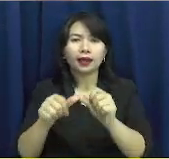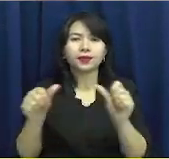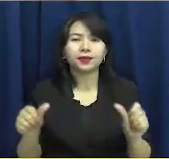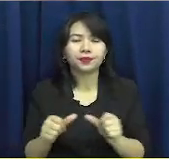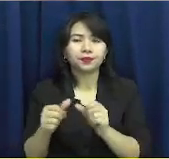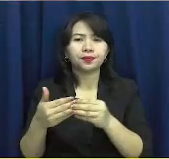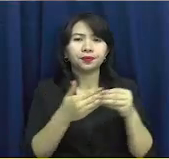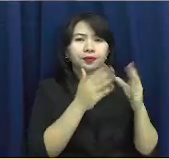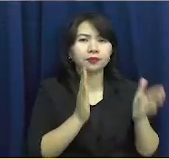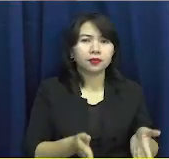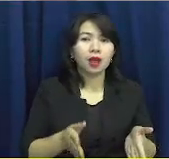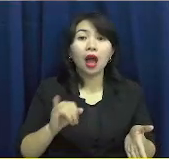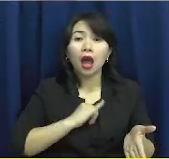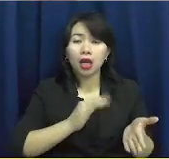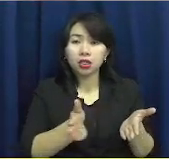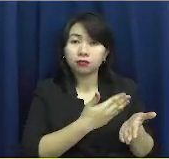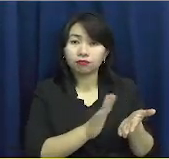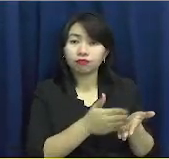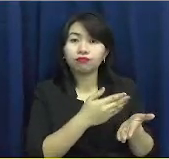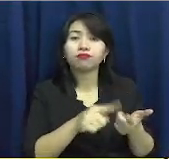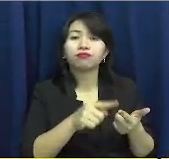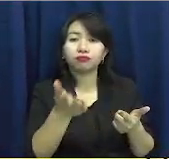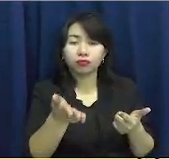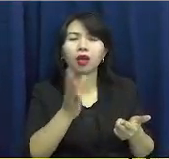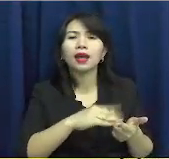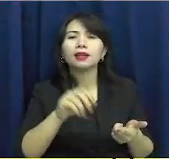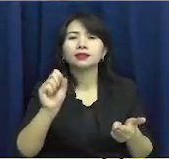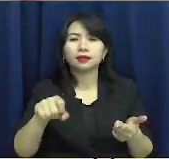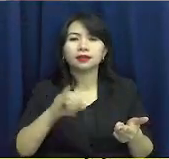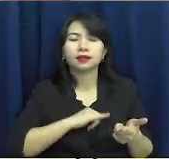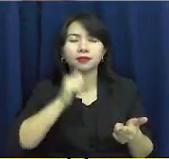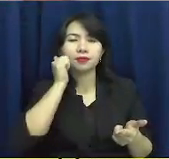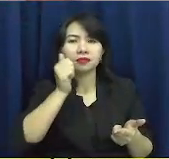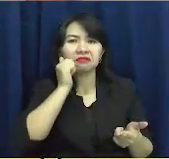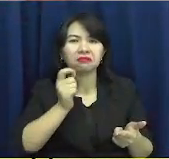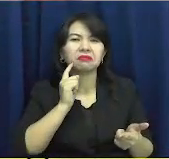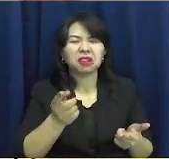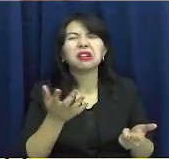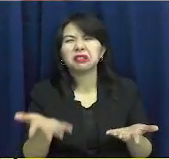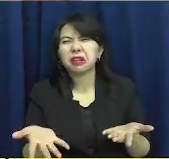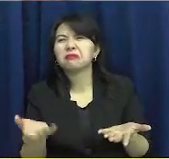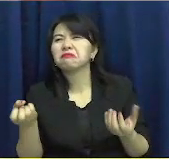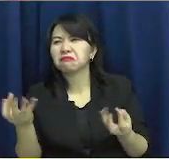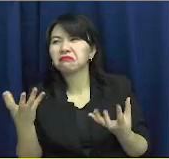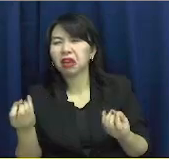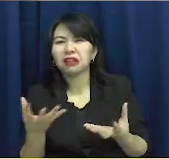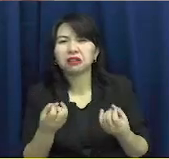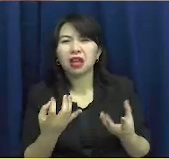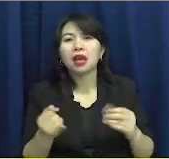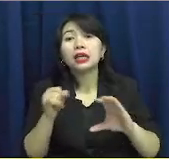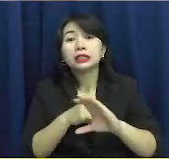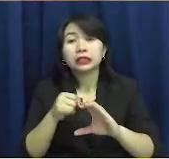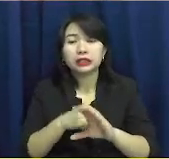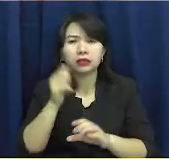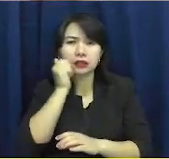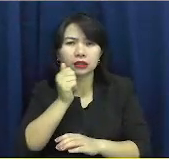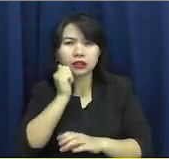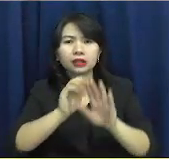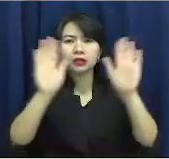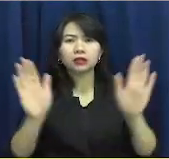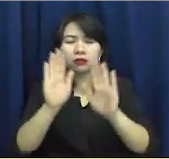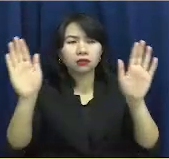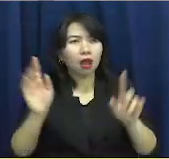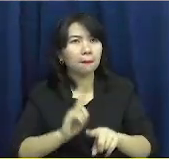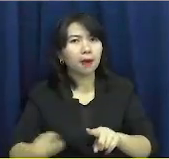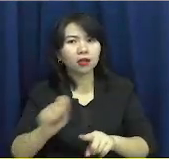inyo, yan ang lagi kong sinasabi sa kanila. Yes, maaaring makikita nyo, ilang jeep tayo pag Linggo. Ilang ganito tayo, ilang ganito tayo. Pero ang